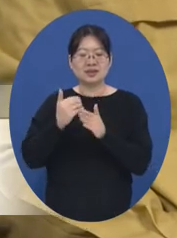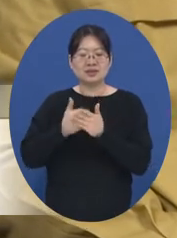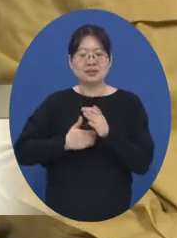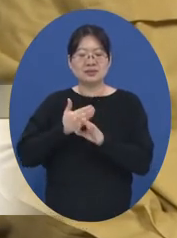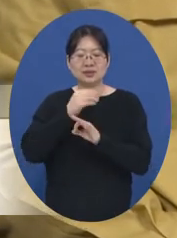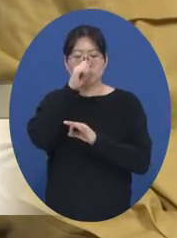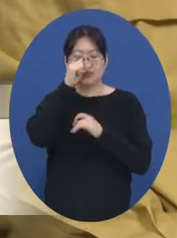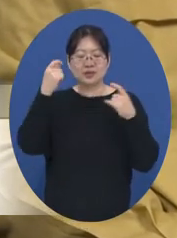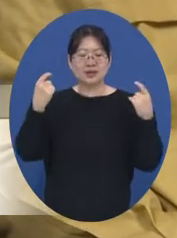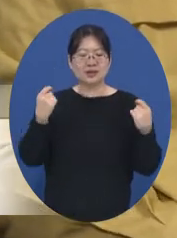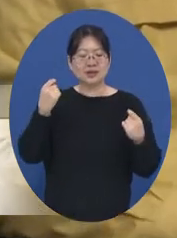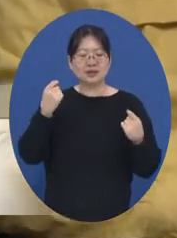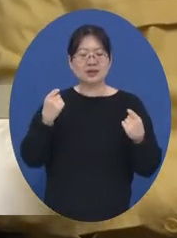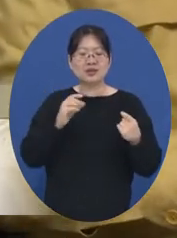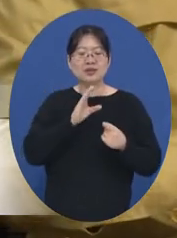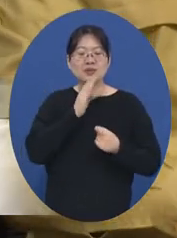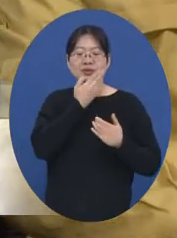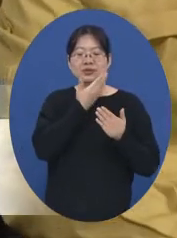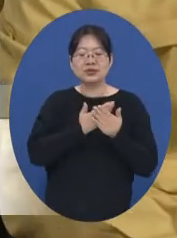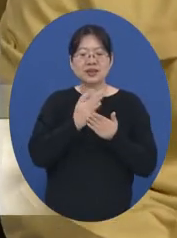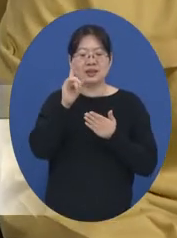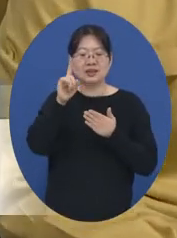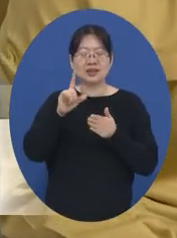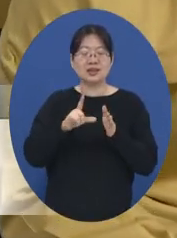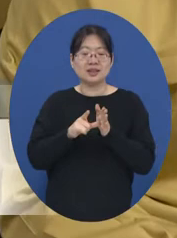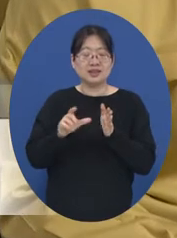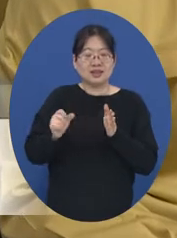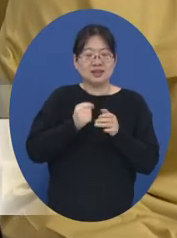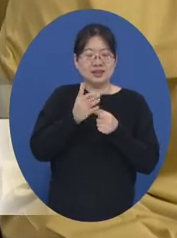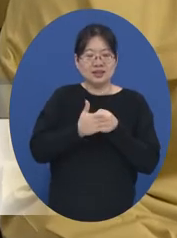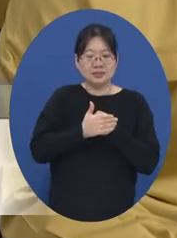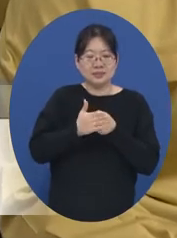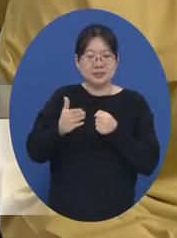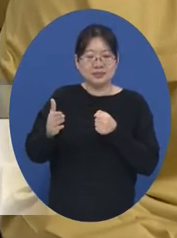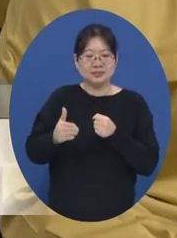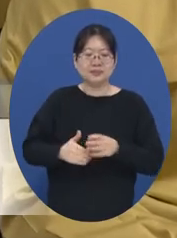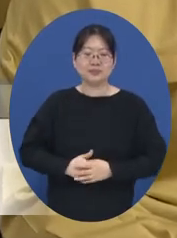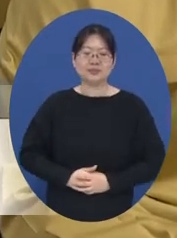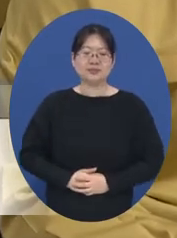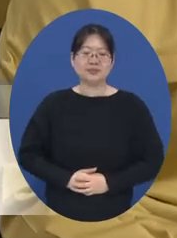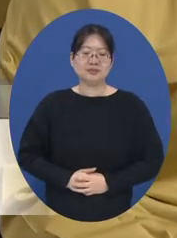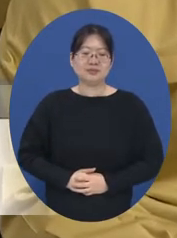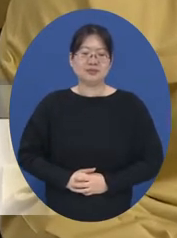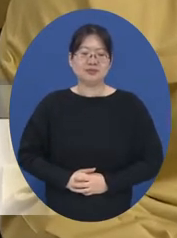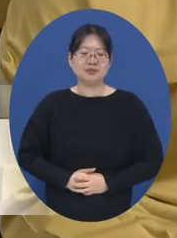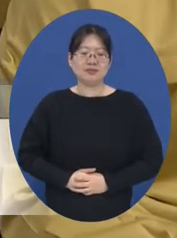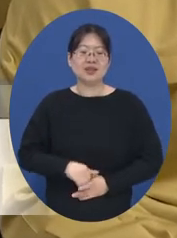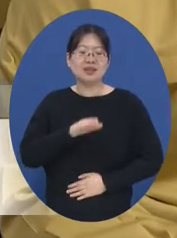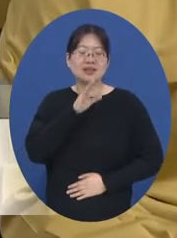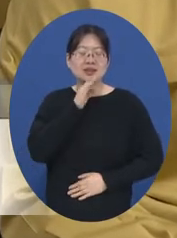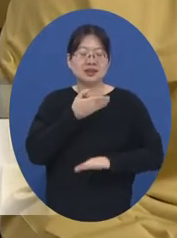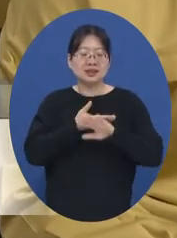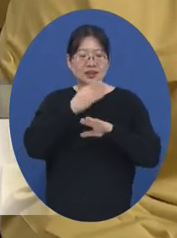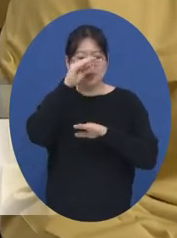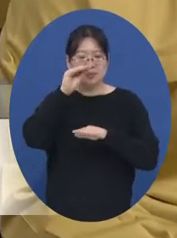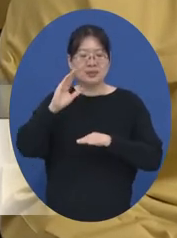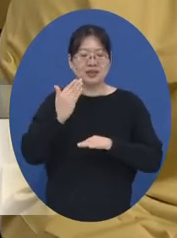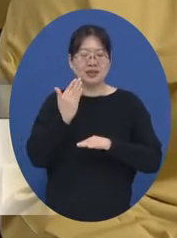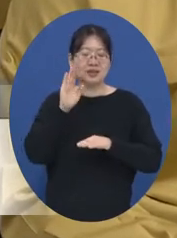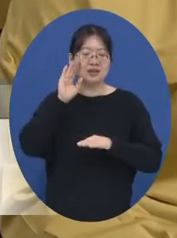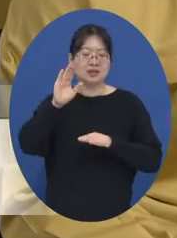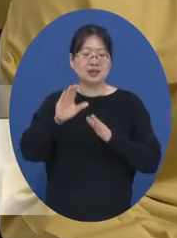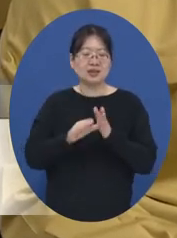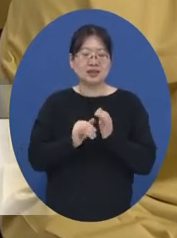남으면 좋겠다 그런 생각을 합니다. 이건 정말로 중요한 하나의 계기이기 때문에 또 정말로 타의 모범이 되고 또